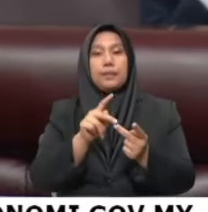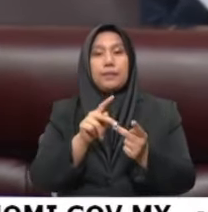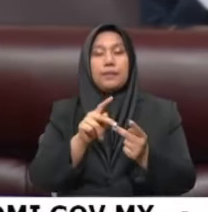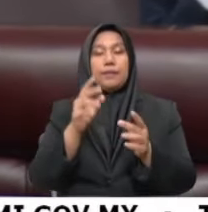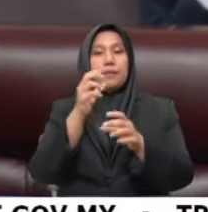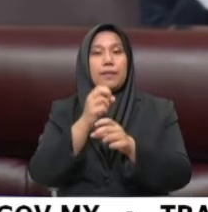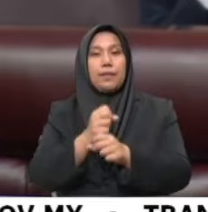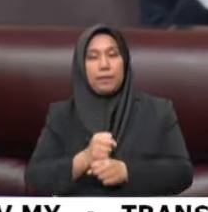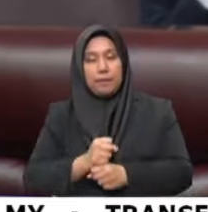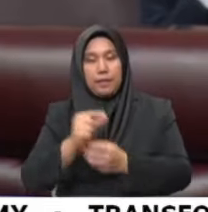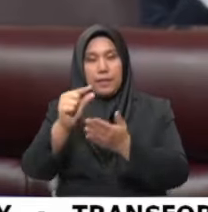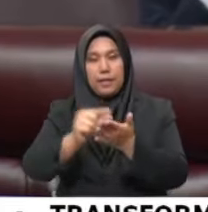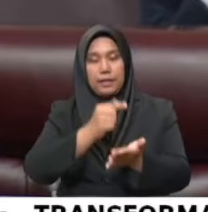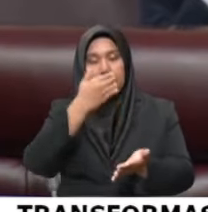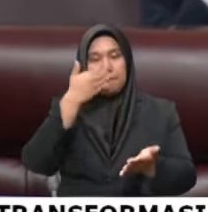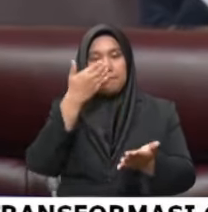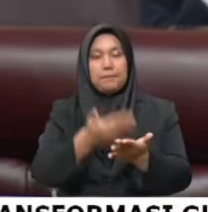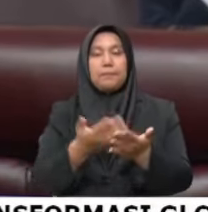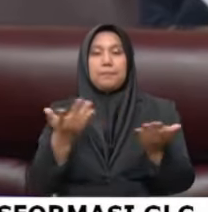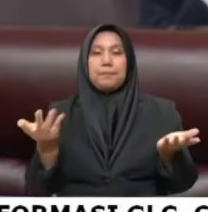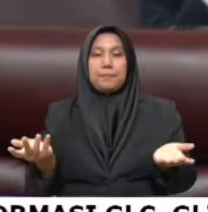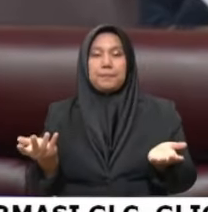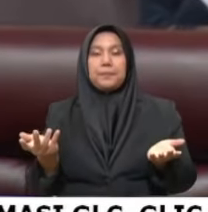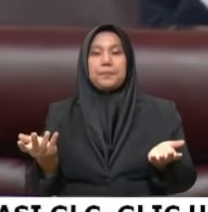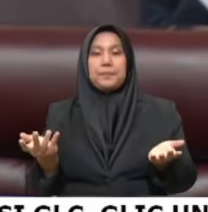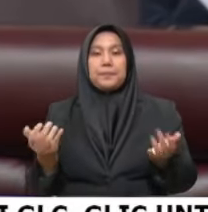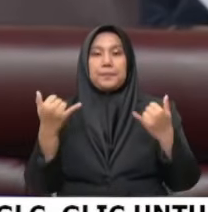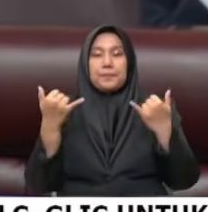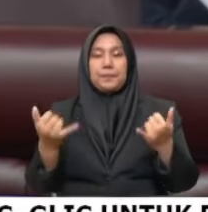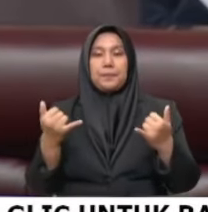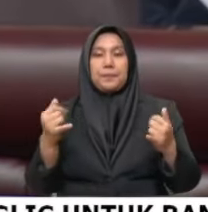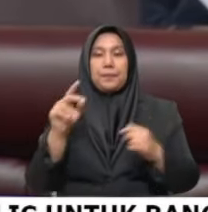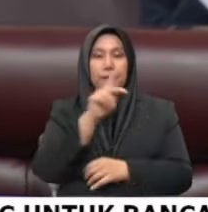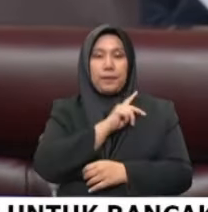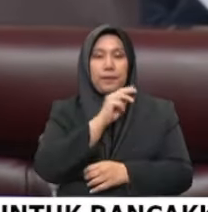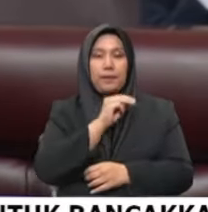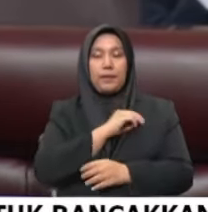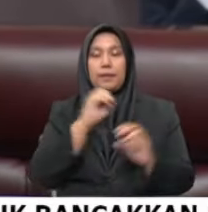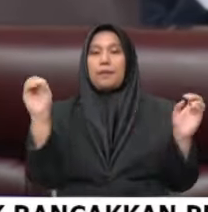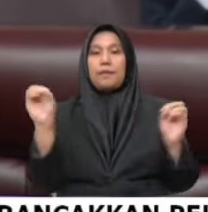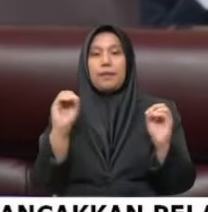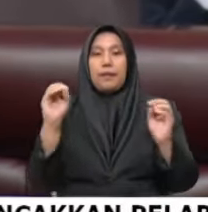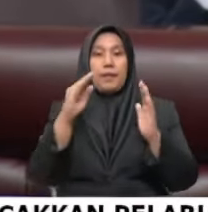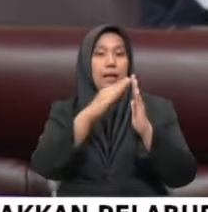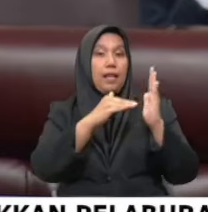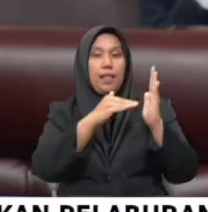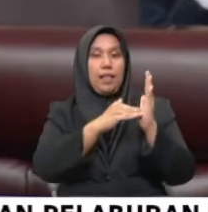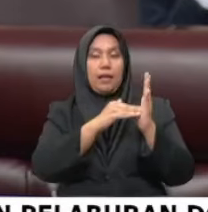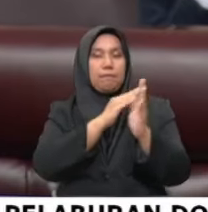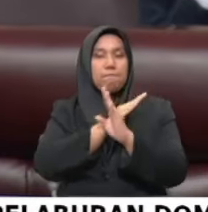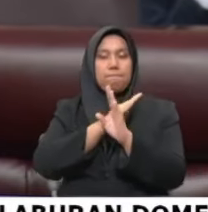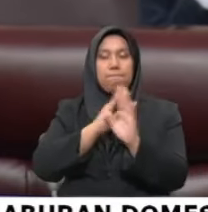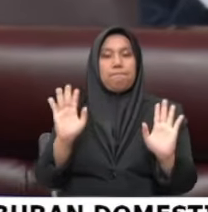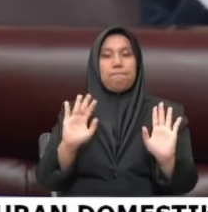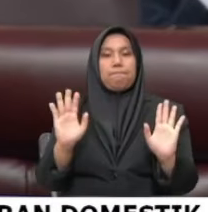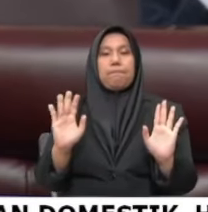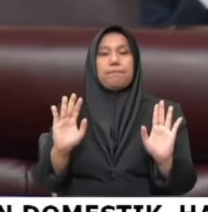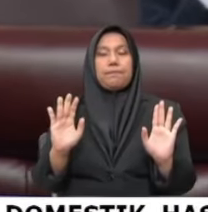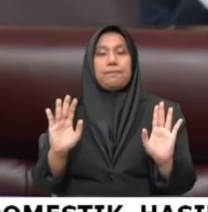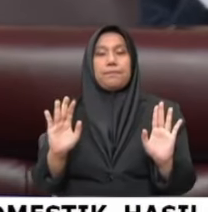mendapat tawaran gaji yang lebih baik. Setakat ini pihak kementerian tidak mempunyai halangan yang berhormat senator